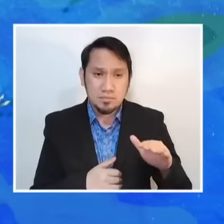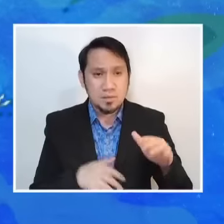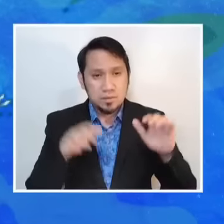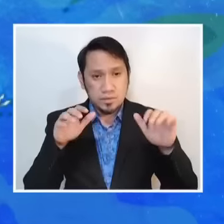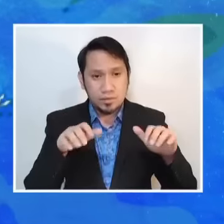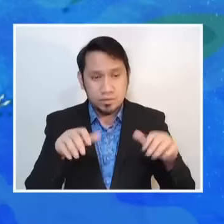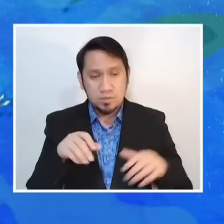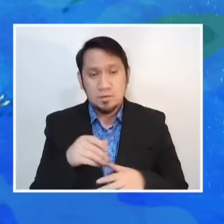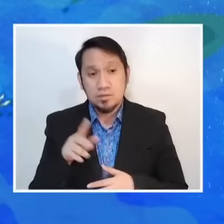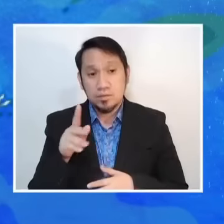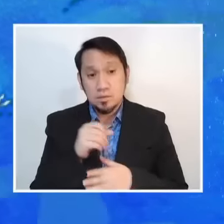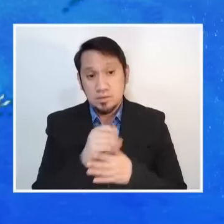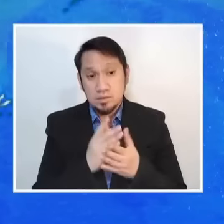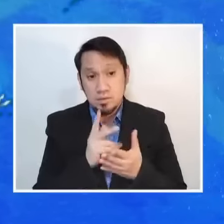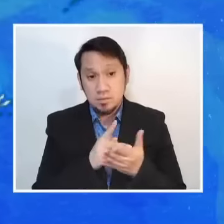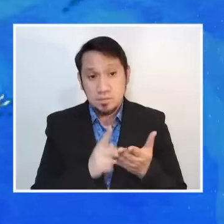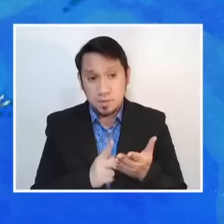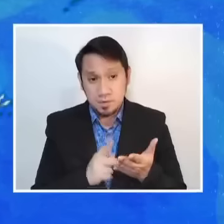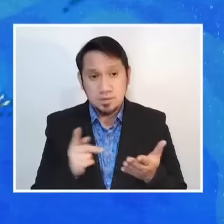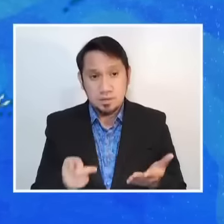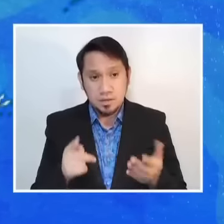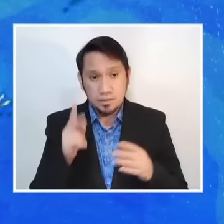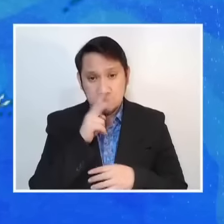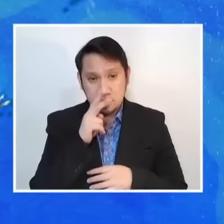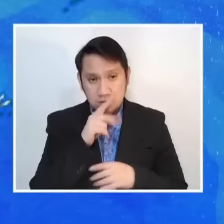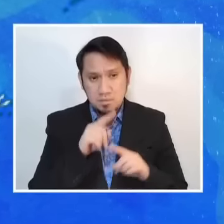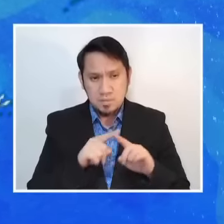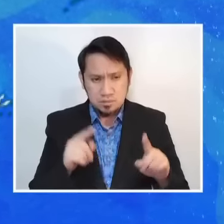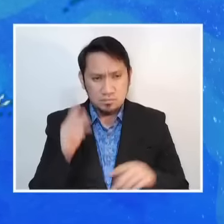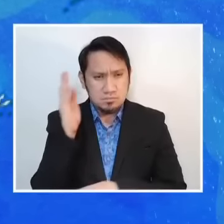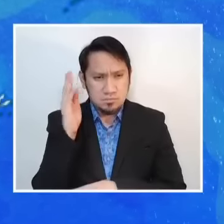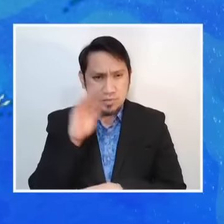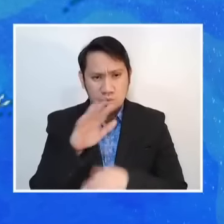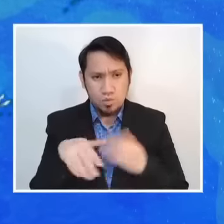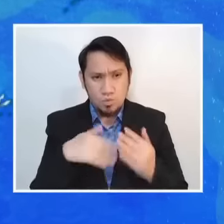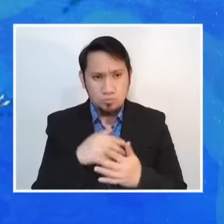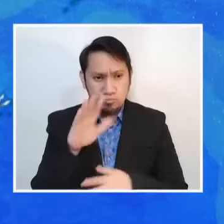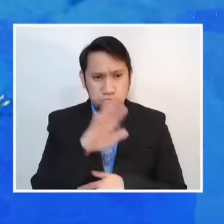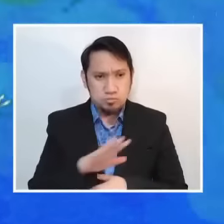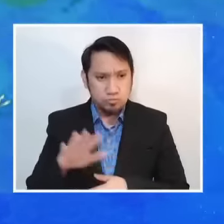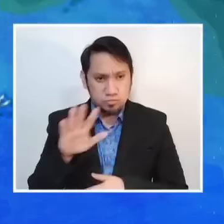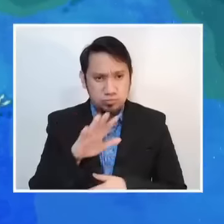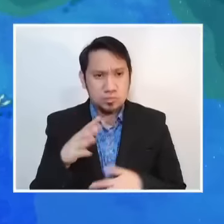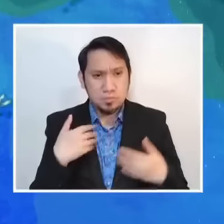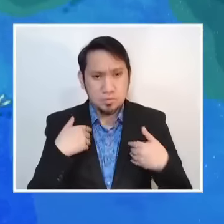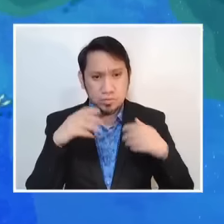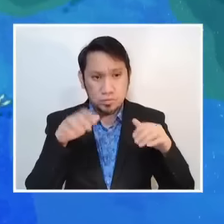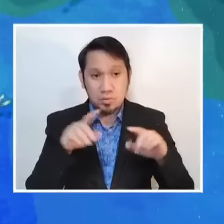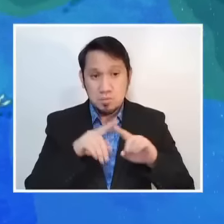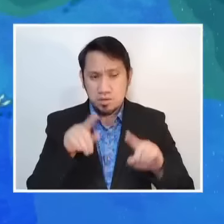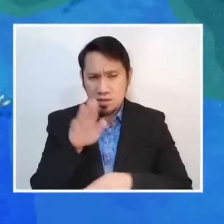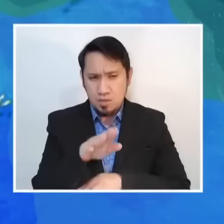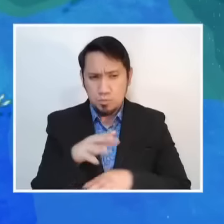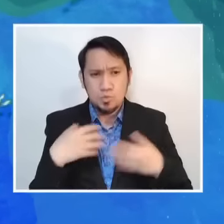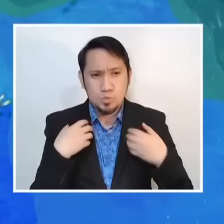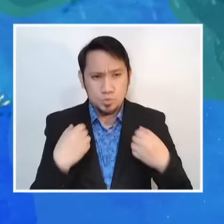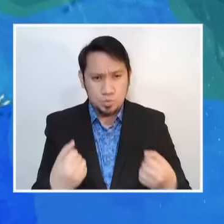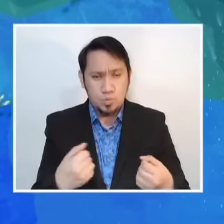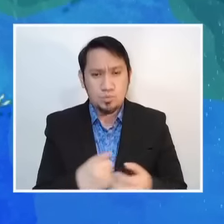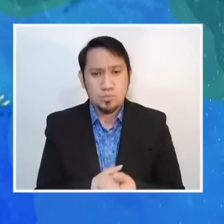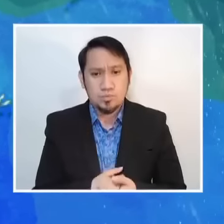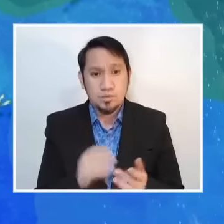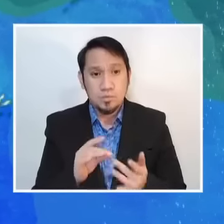ng Visayas sa umaga pero simula tanghali, maulan na sa halos buong rehiyon. At sa hapon, malalakas ang buhos ng ulan sa Biliran,